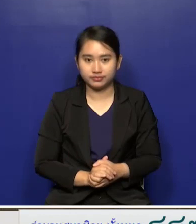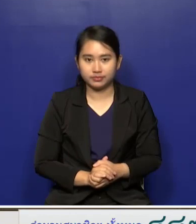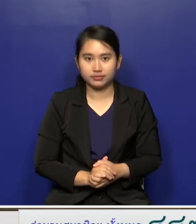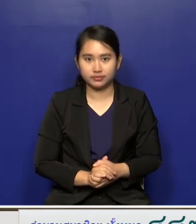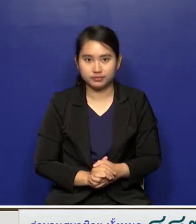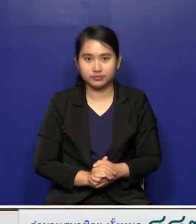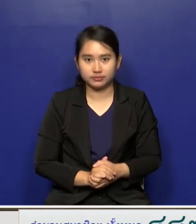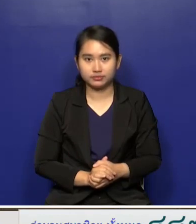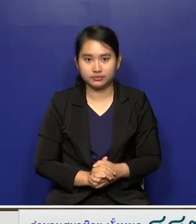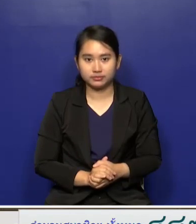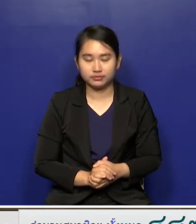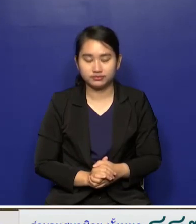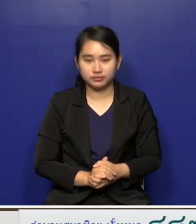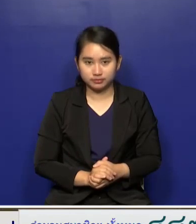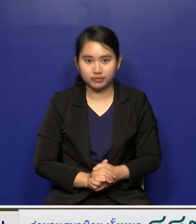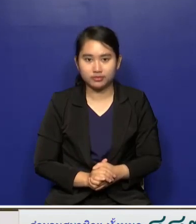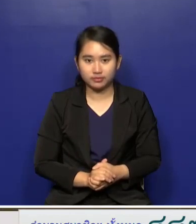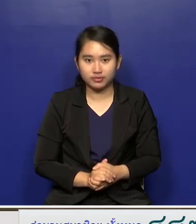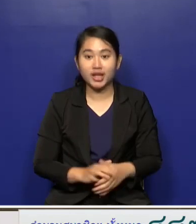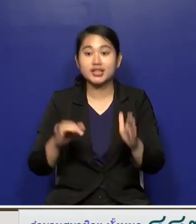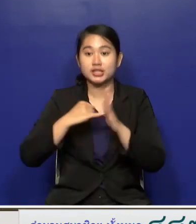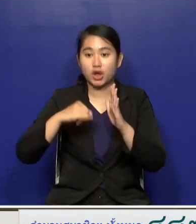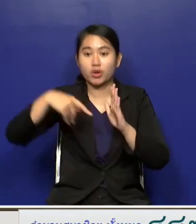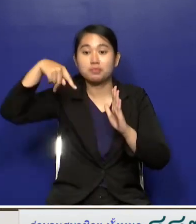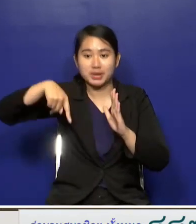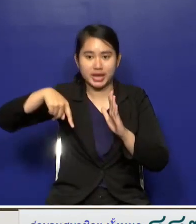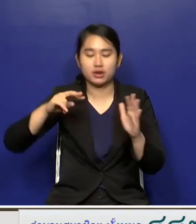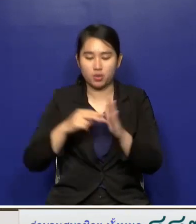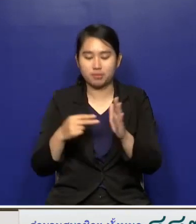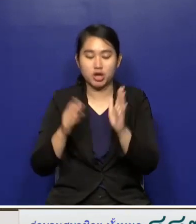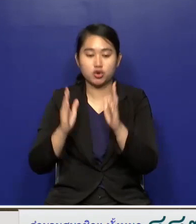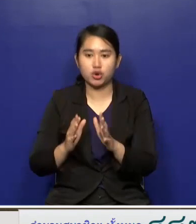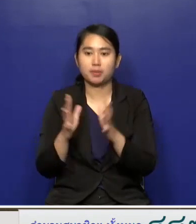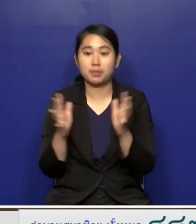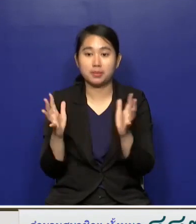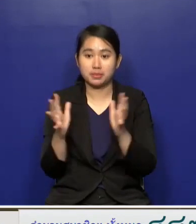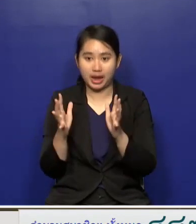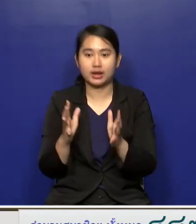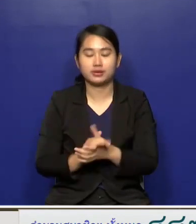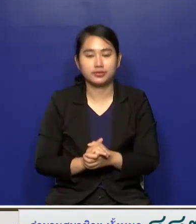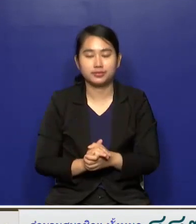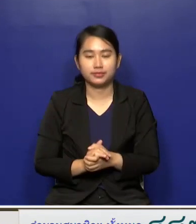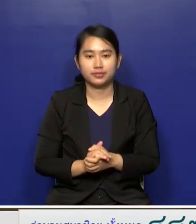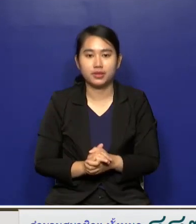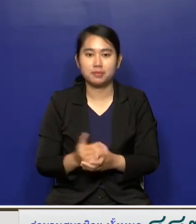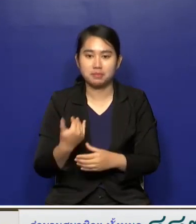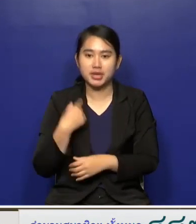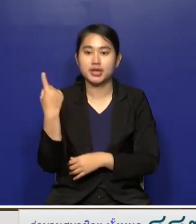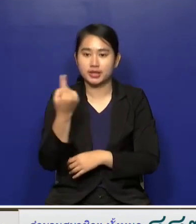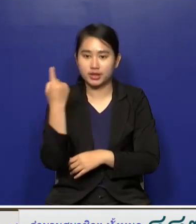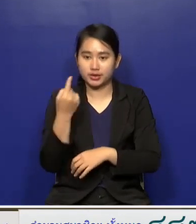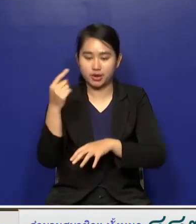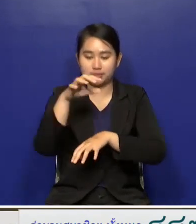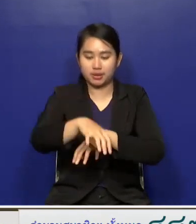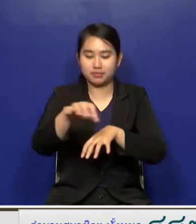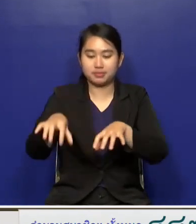างส่วนรูปแบบพิเศษจะมีลักษณะของประชากรที่หนาแน่นเป็นมีแหล่งท่องเที่ยว